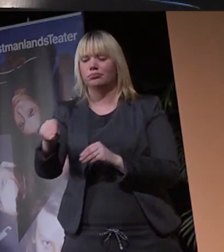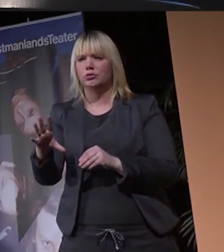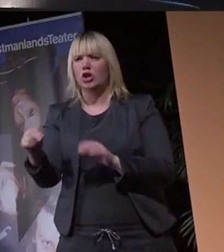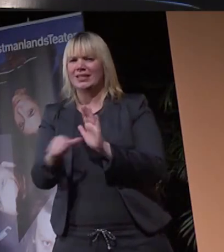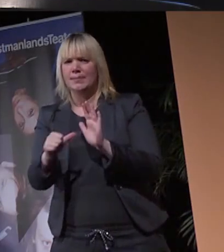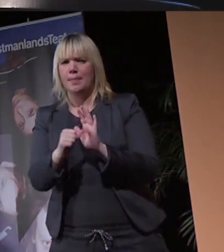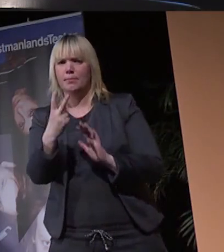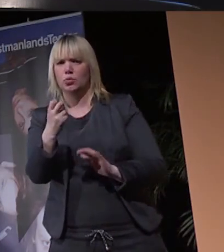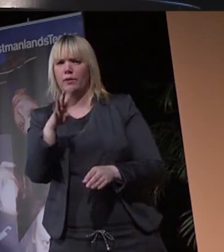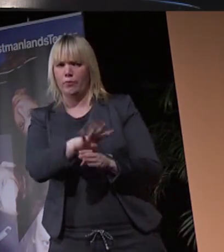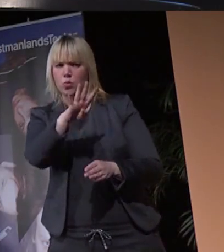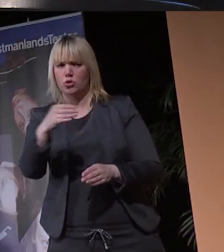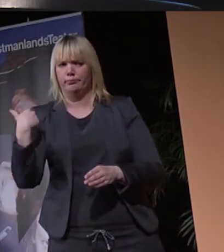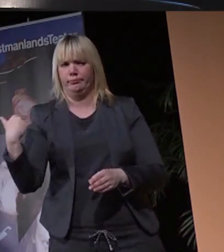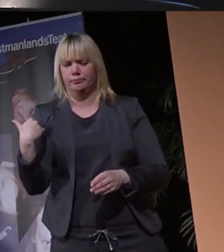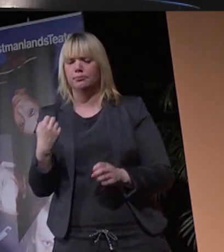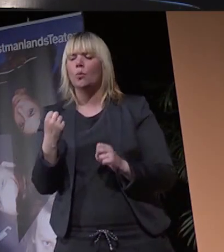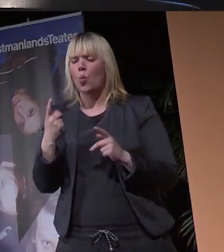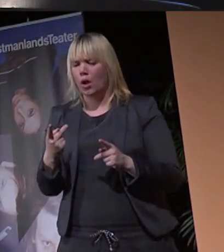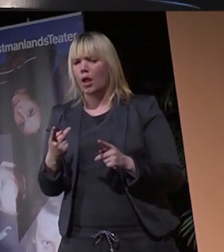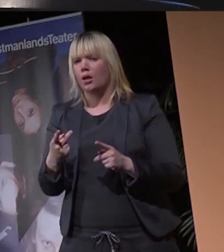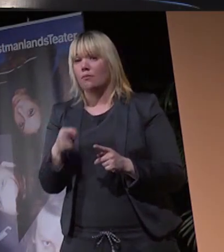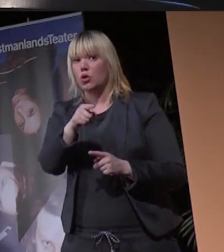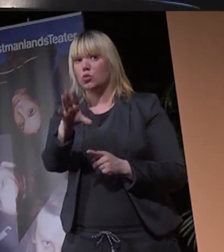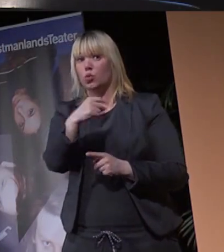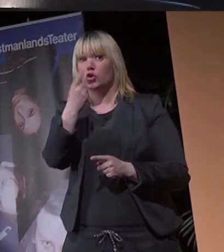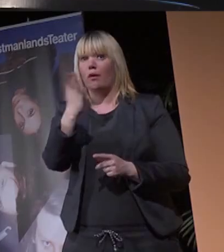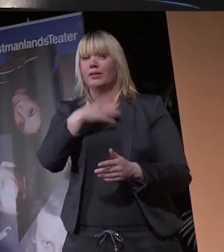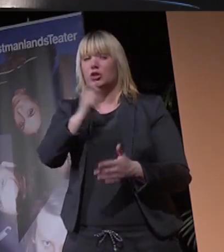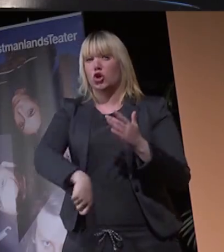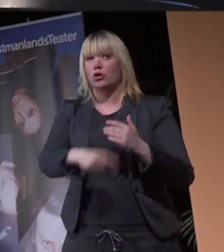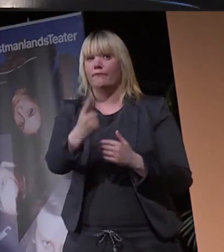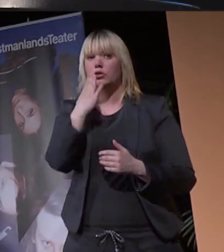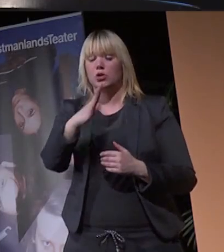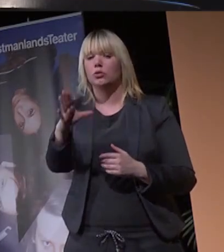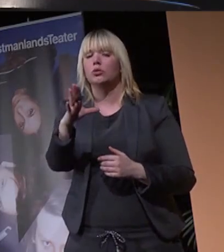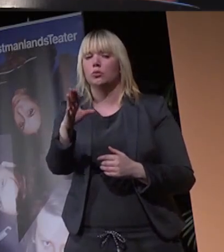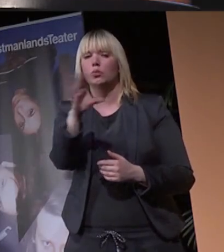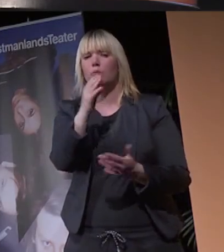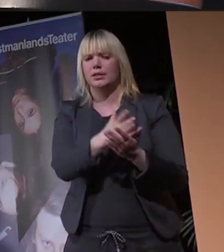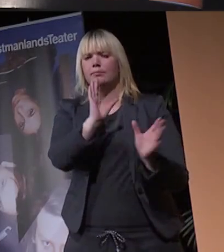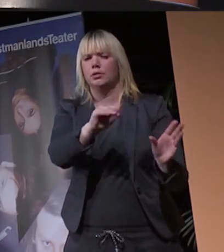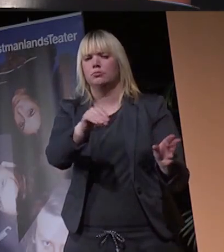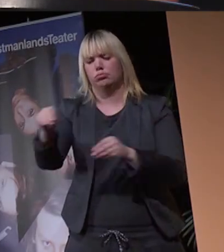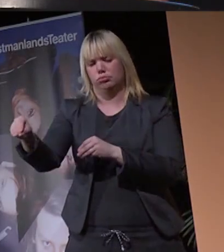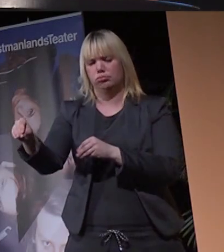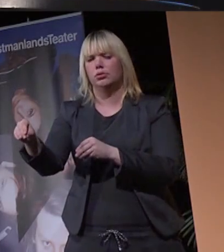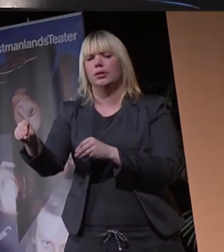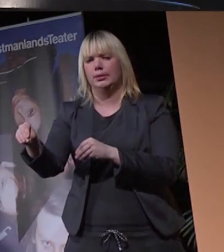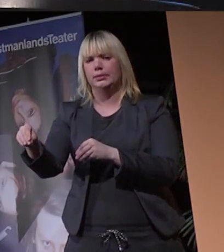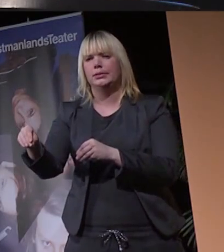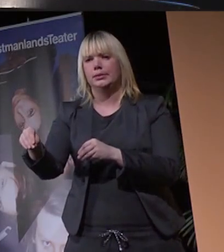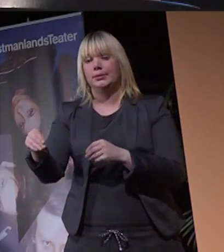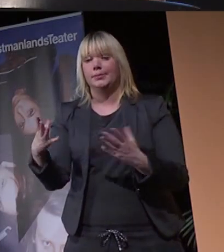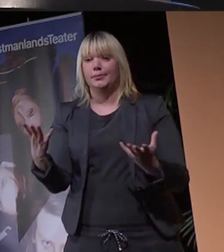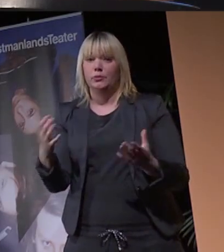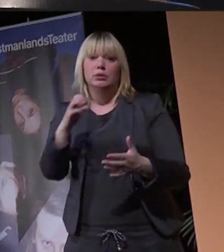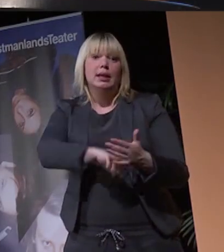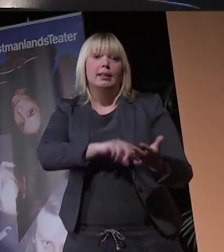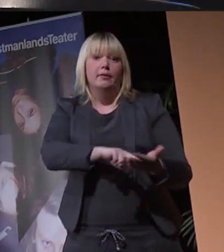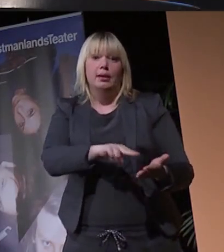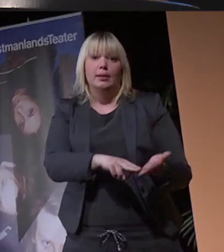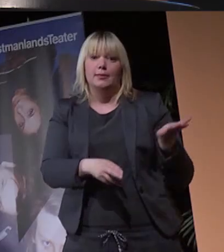sätt kompensera på ena sidan som Skatteverket gör på andra sidan? Tillfälligt eller på något annat sätt? Alltså, först vill jag